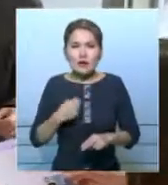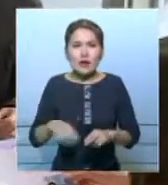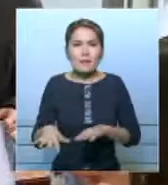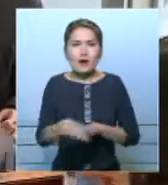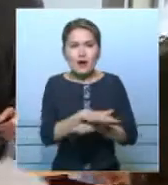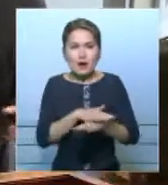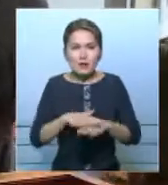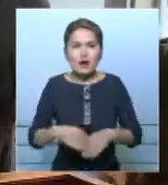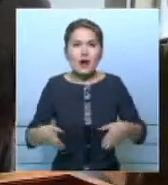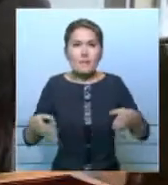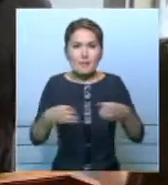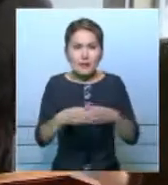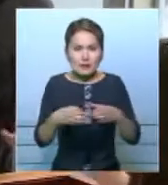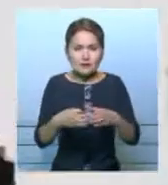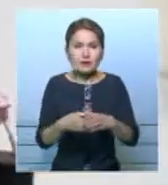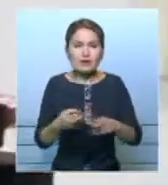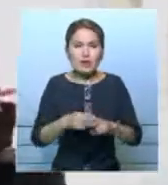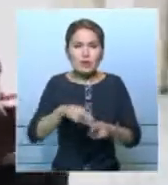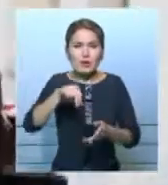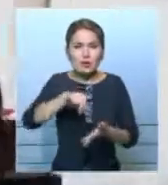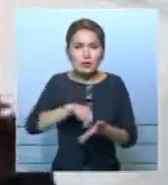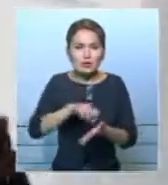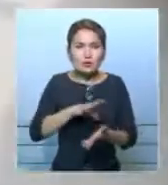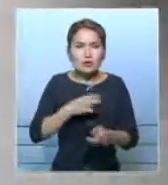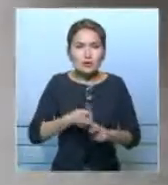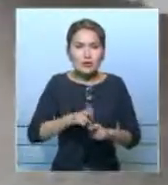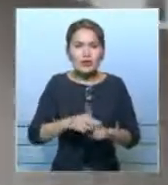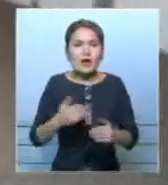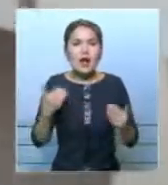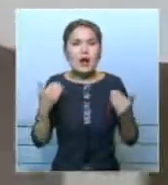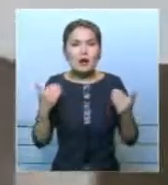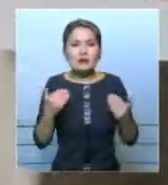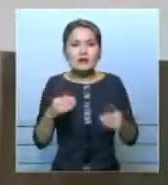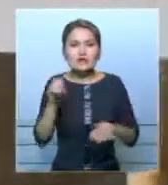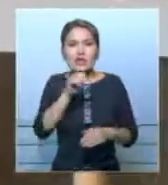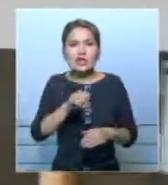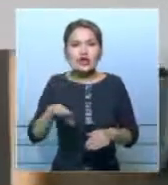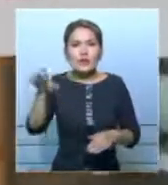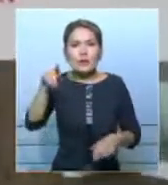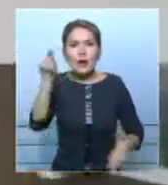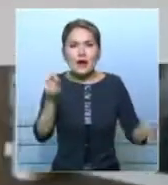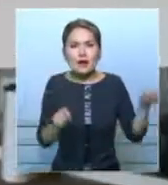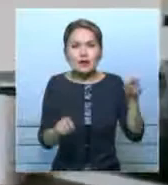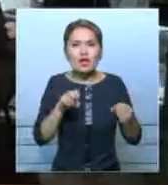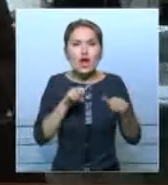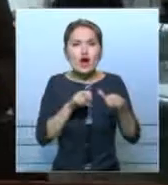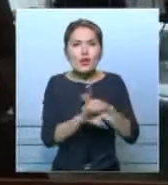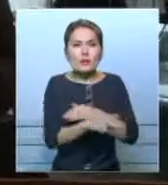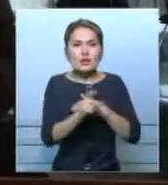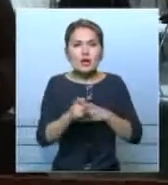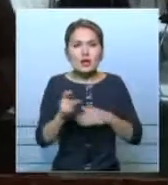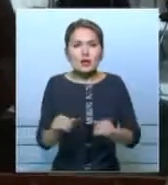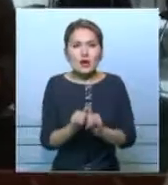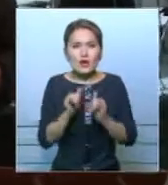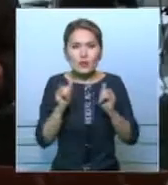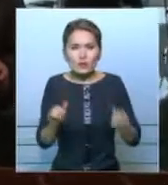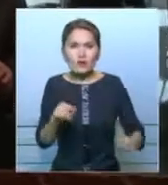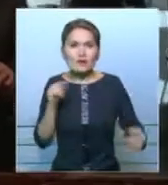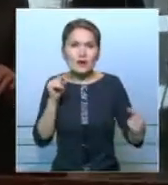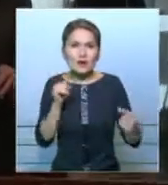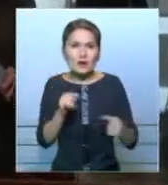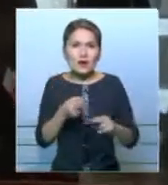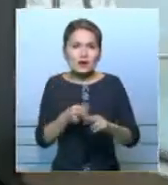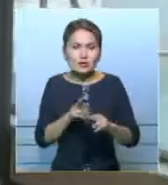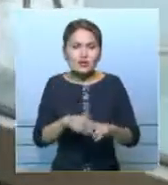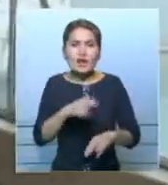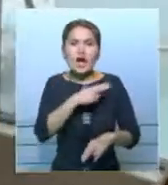халықтық партиясы көрсеткен еді. Оның мүшелері көші-қон саясатын көшуді көздейді. Ал оған қарсы тарап, бұл шараның кесірі осы